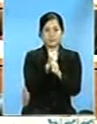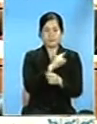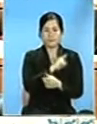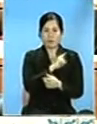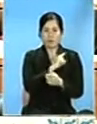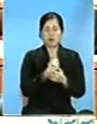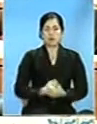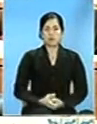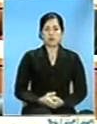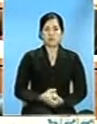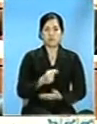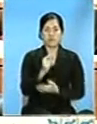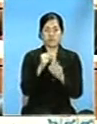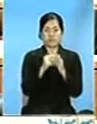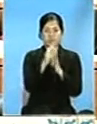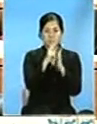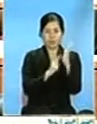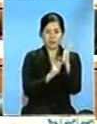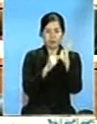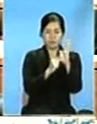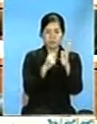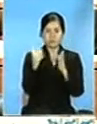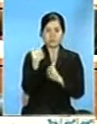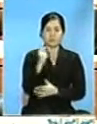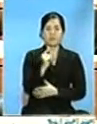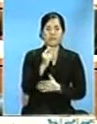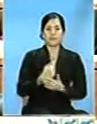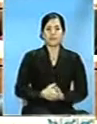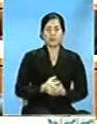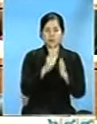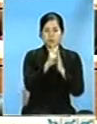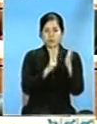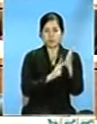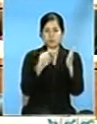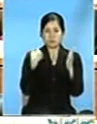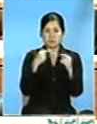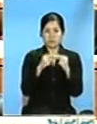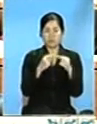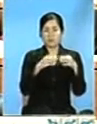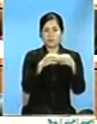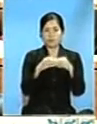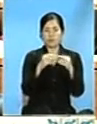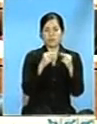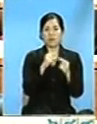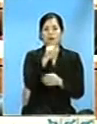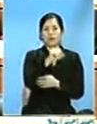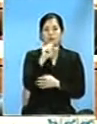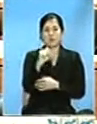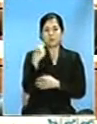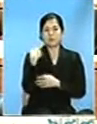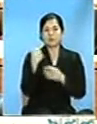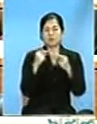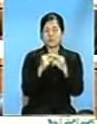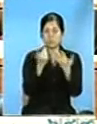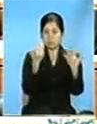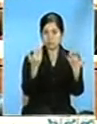มจึงคิดว่ากฎหมายที่ออกมาจากสภาผู้แทนราษฎรนั้นแท้ที่จริงแล้วเมื่อถูกย